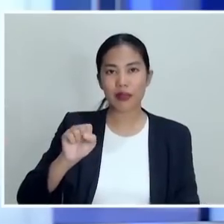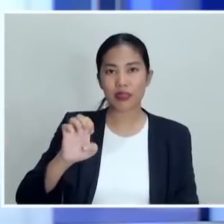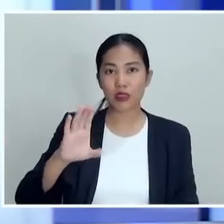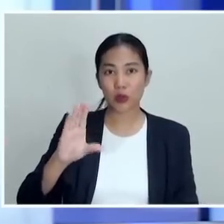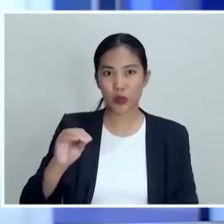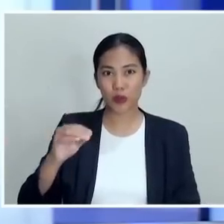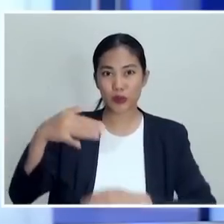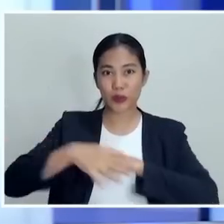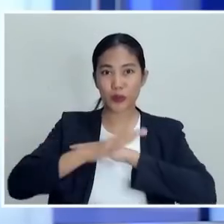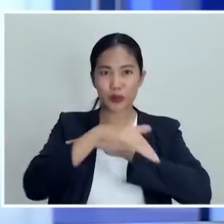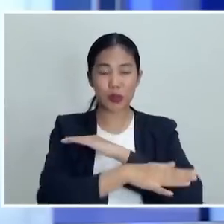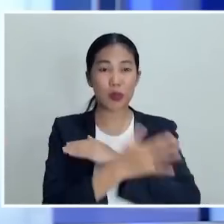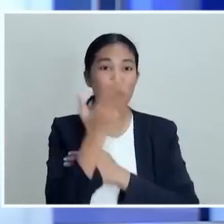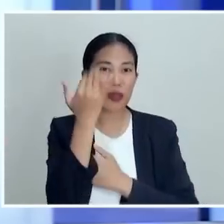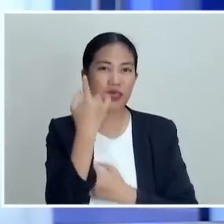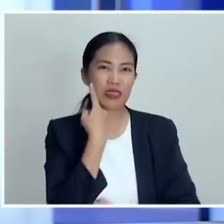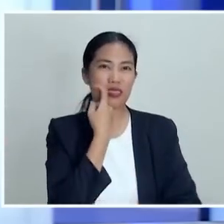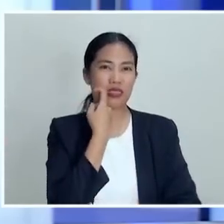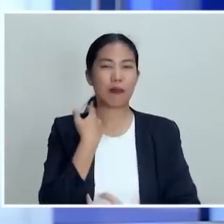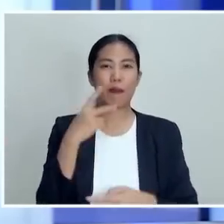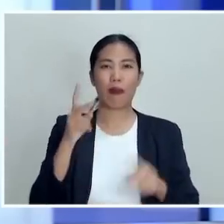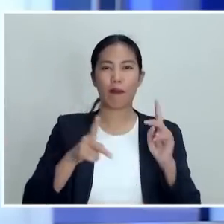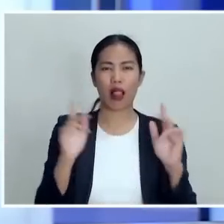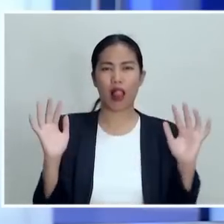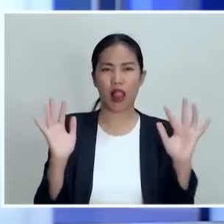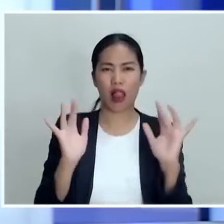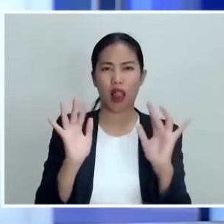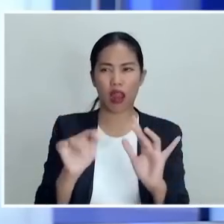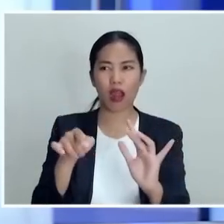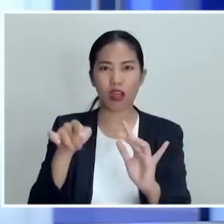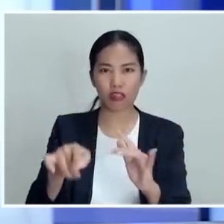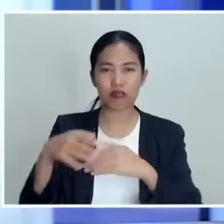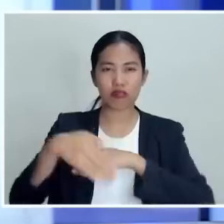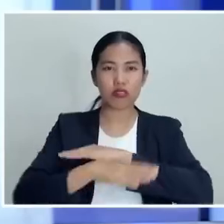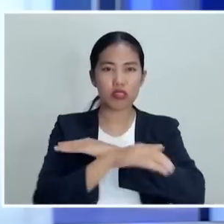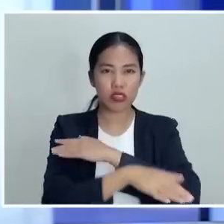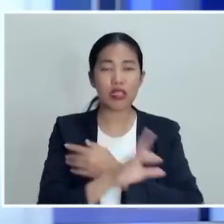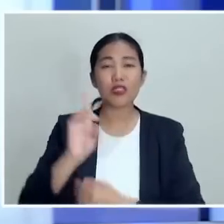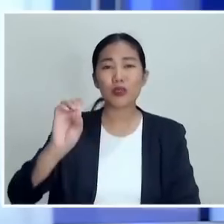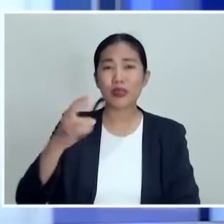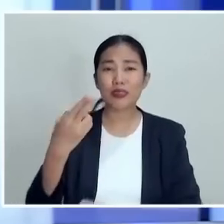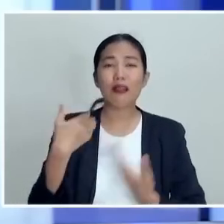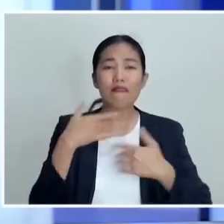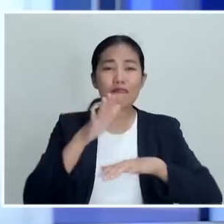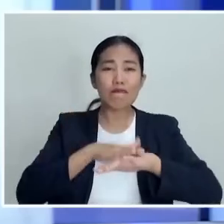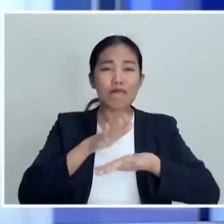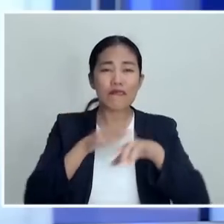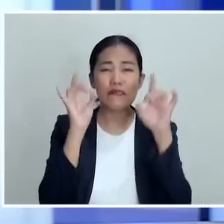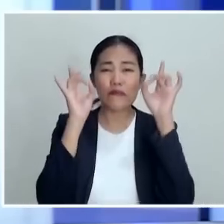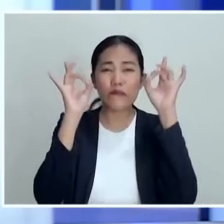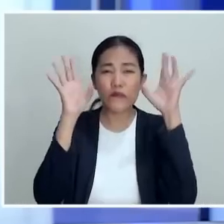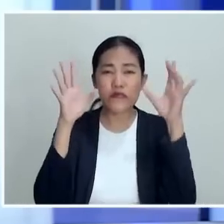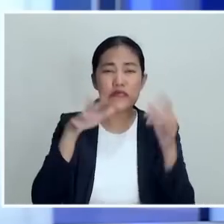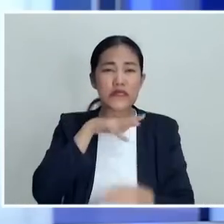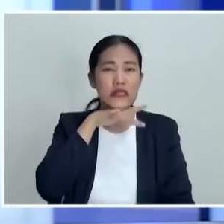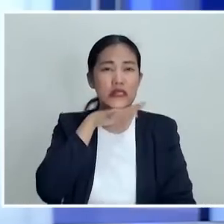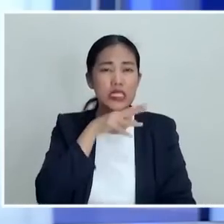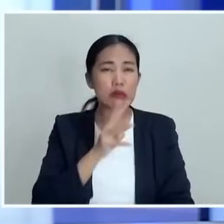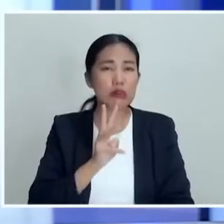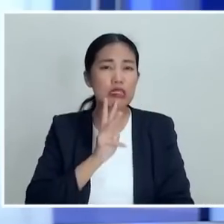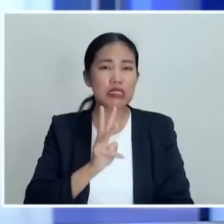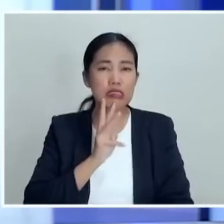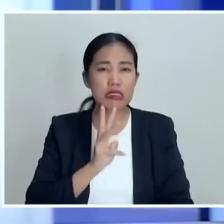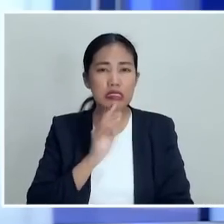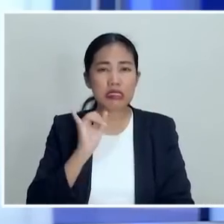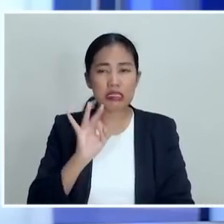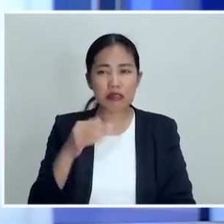lugar kahit pa may babala ang Department of Health sa mga sakit na posibleng makuha sa paliligo sa maruming tubig.